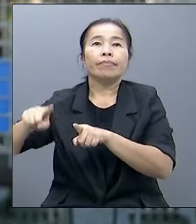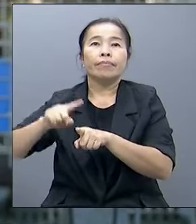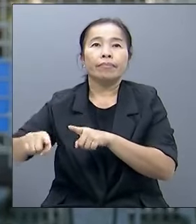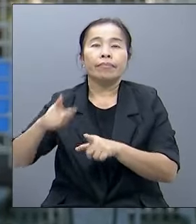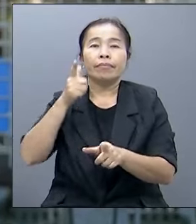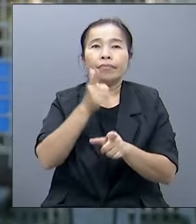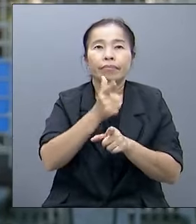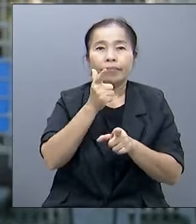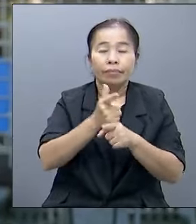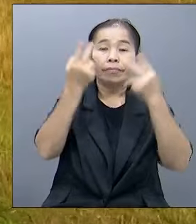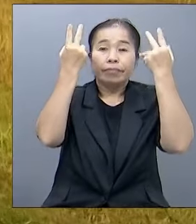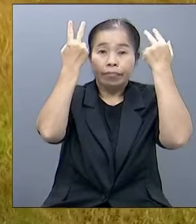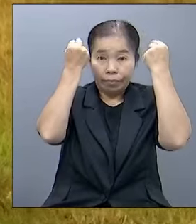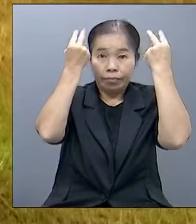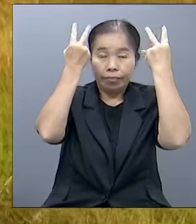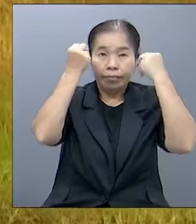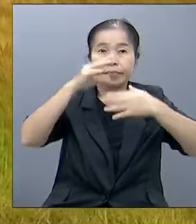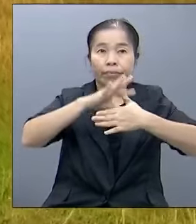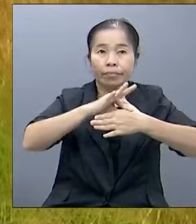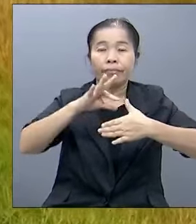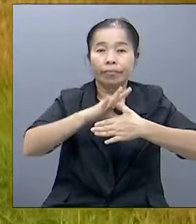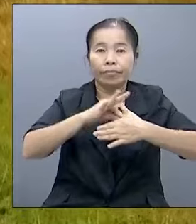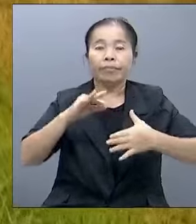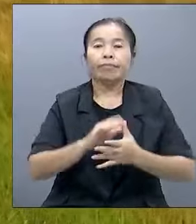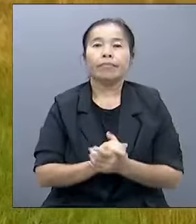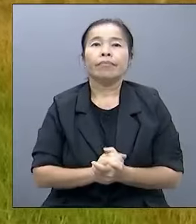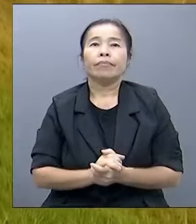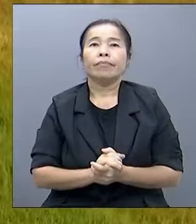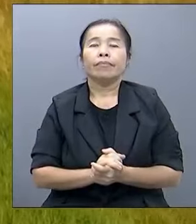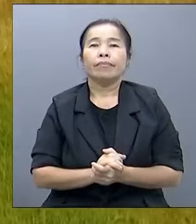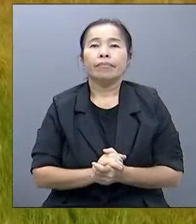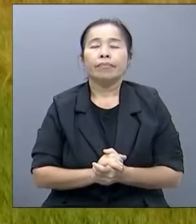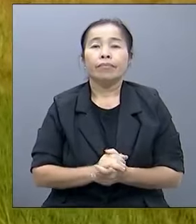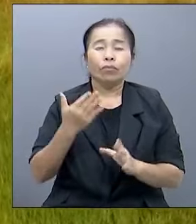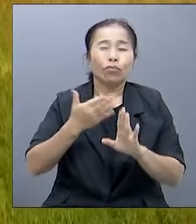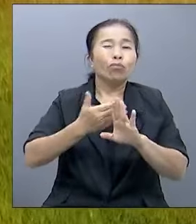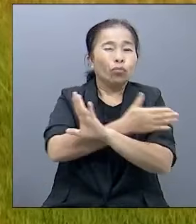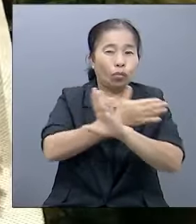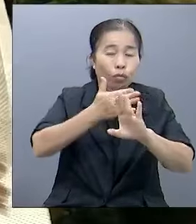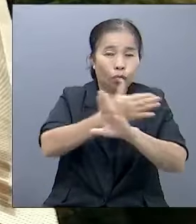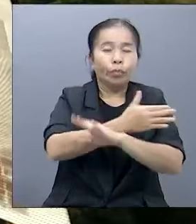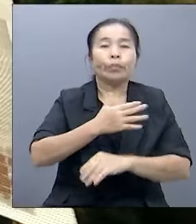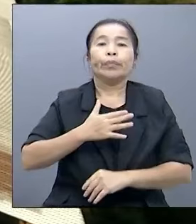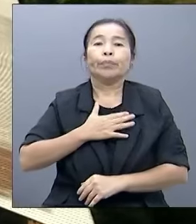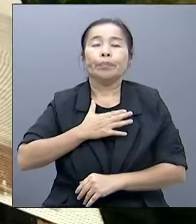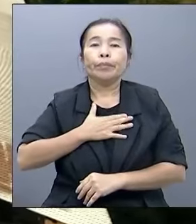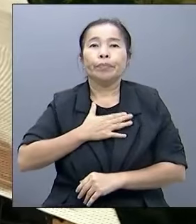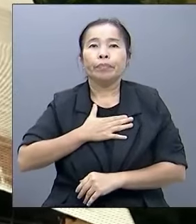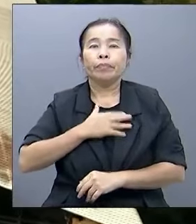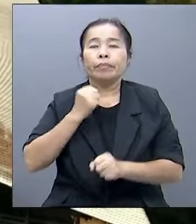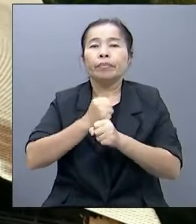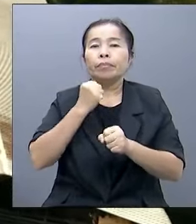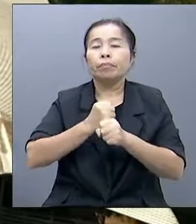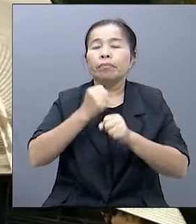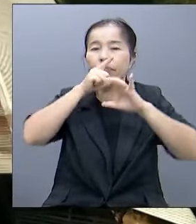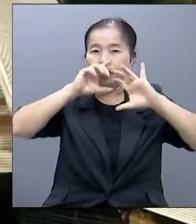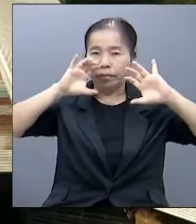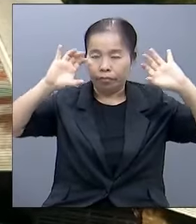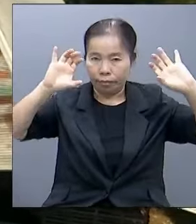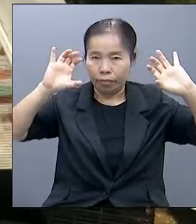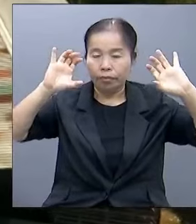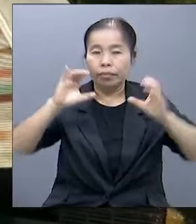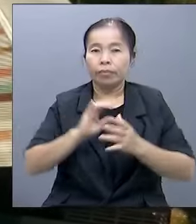เนื้อในจังหวัดชัยนาทครับเดิมนะครับผมมีอาชีพรับราชการนะครับผม